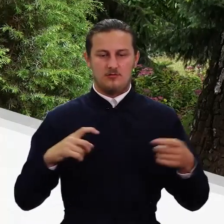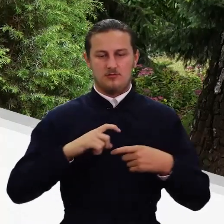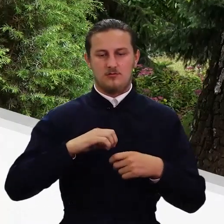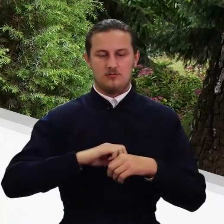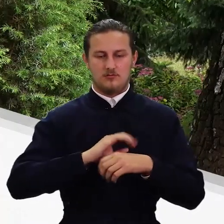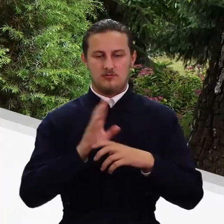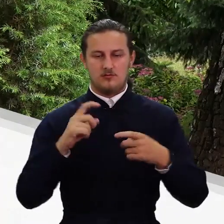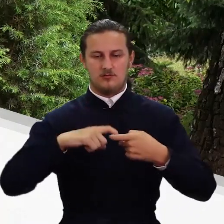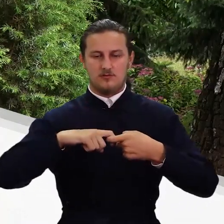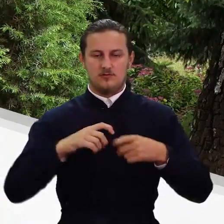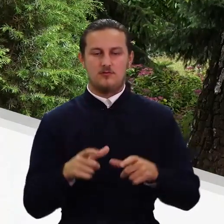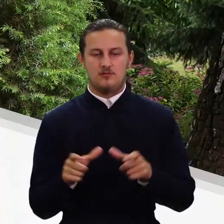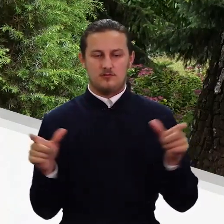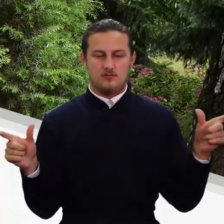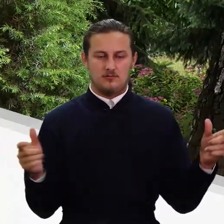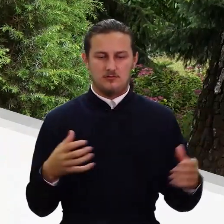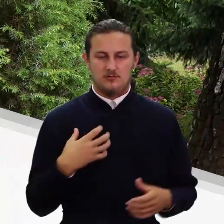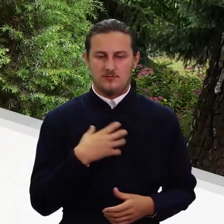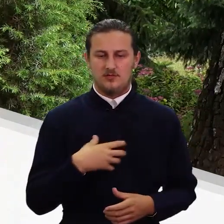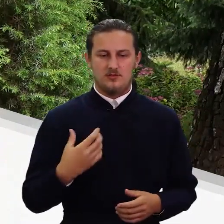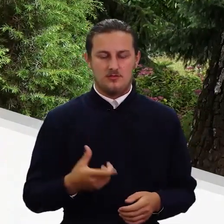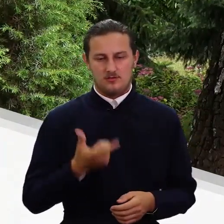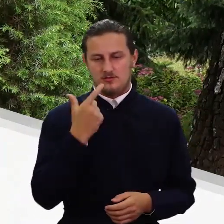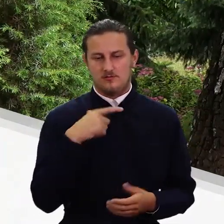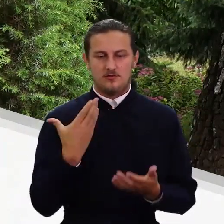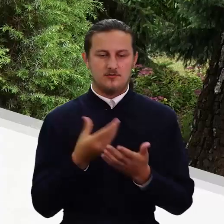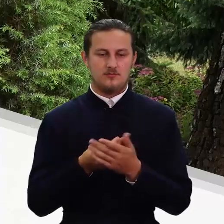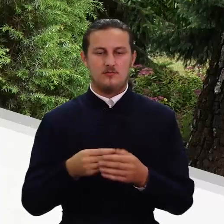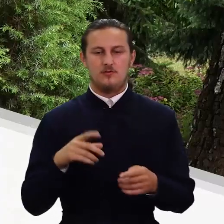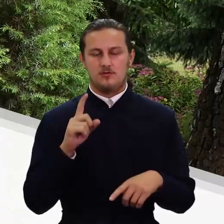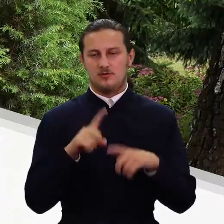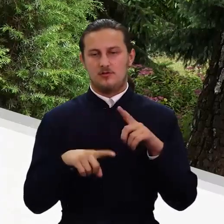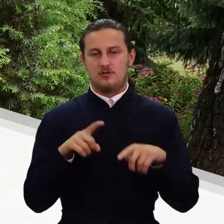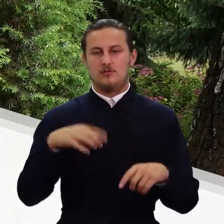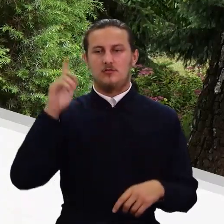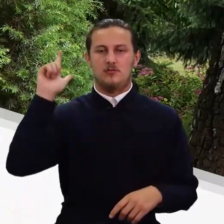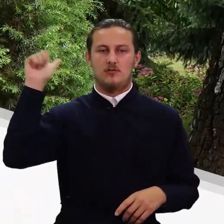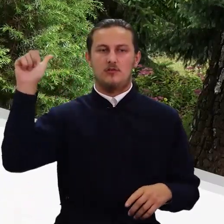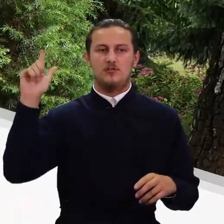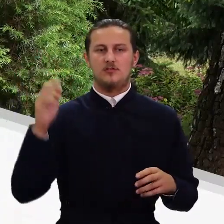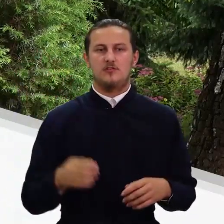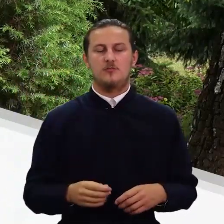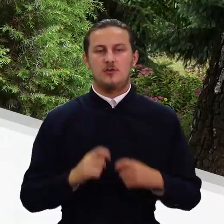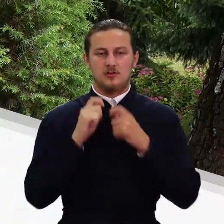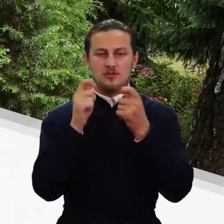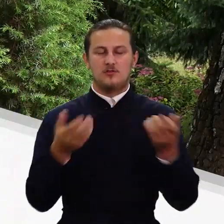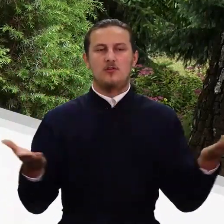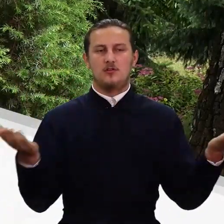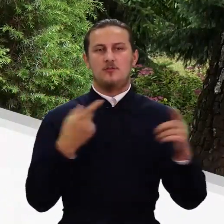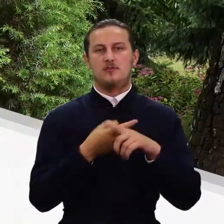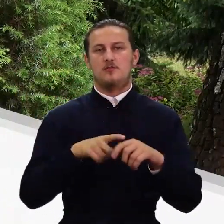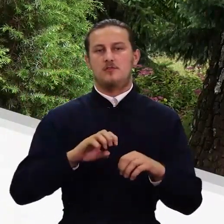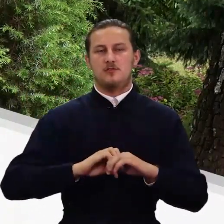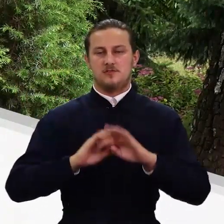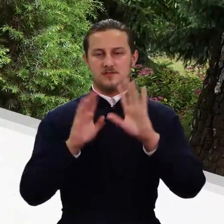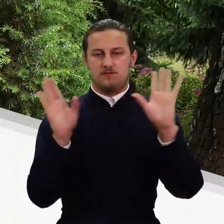страху переживають за себе, за своїх рідних. І Господь послав нам того святого, який в схожих